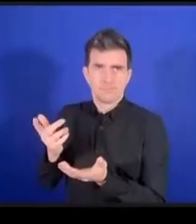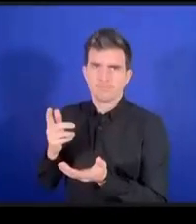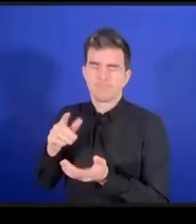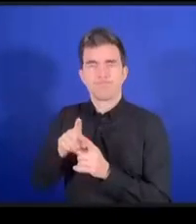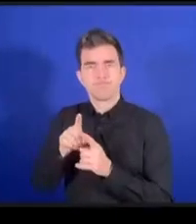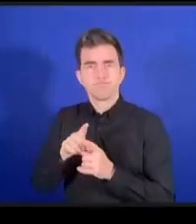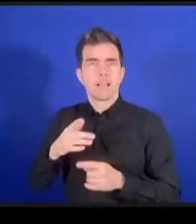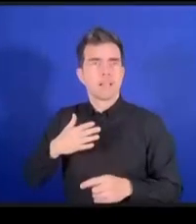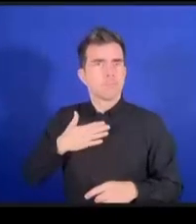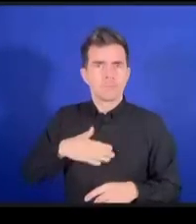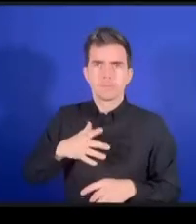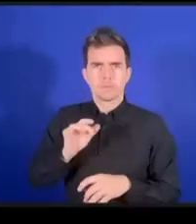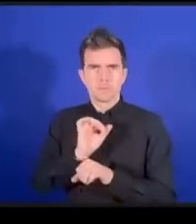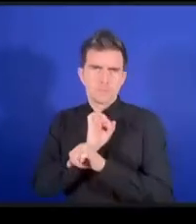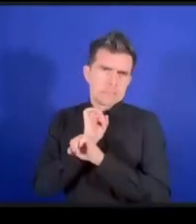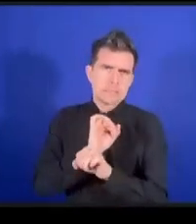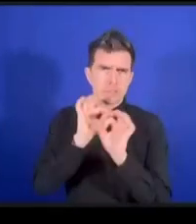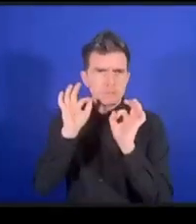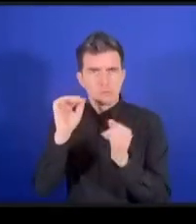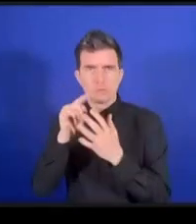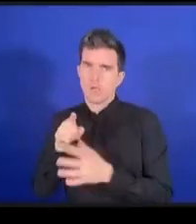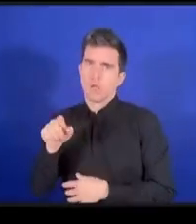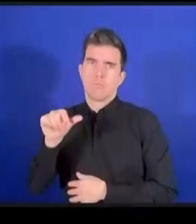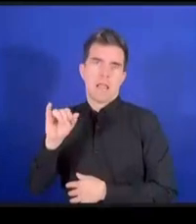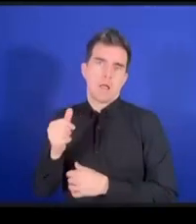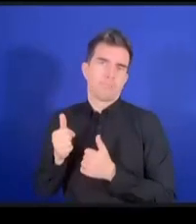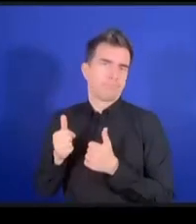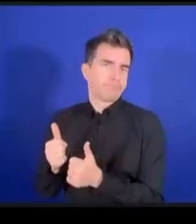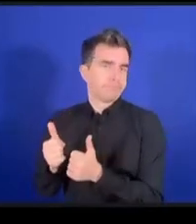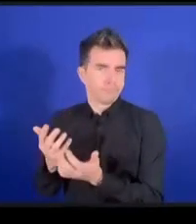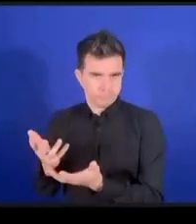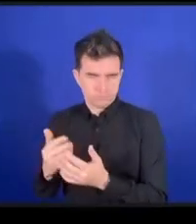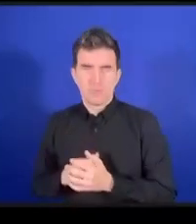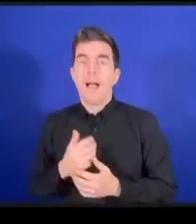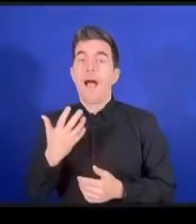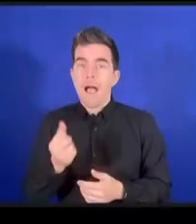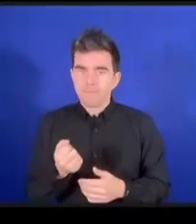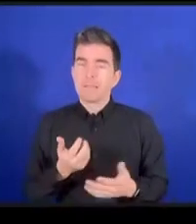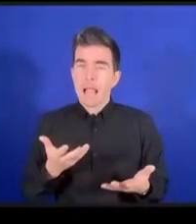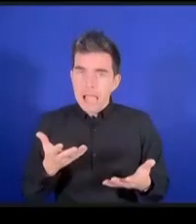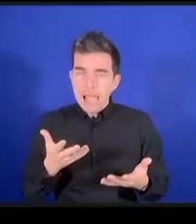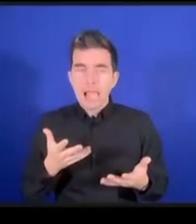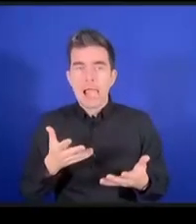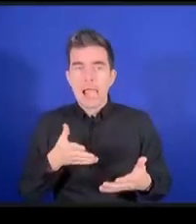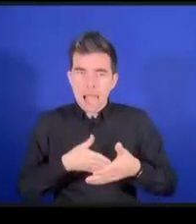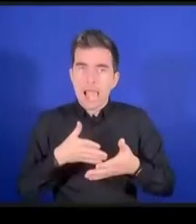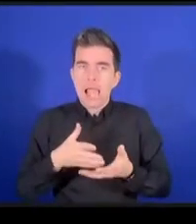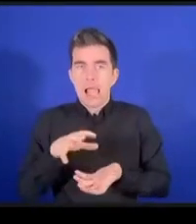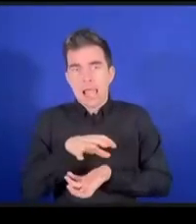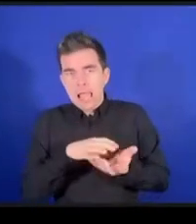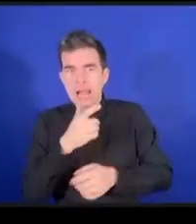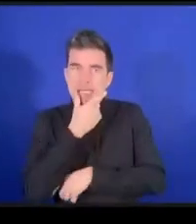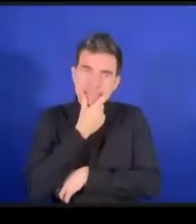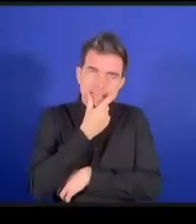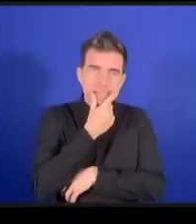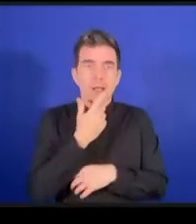искусственного интеллекта что тоже очень важно но Конечно мы должны не забывать о важности безопасности